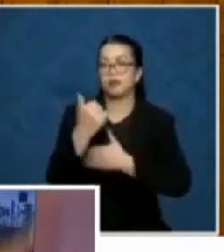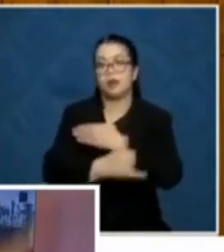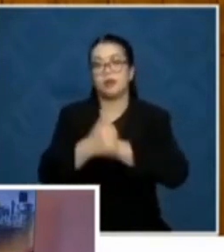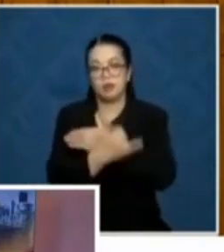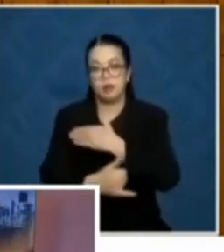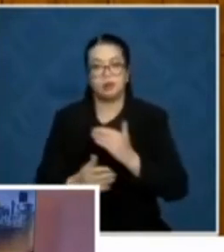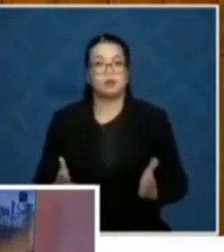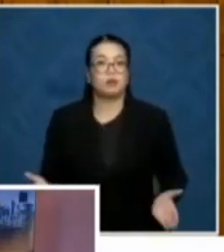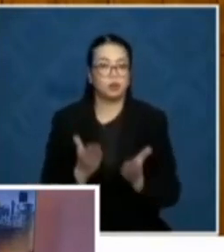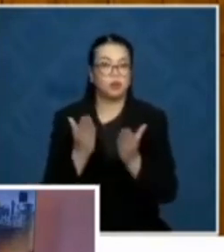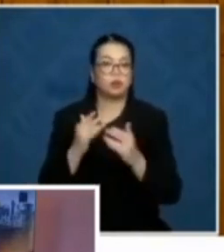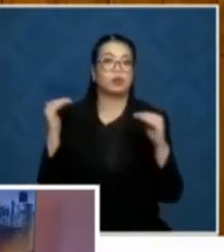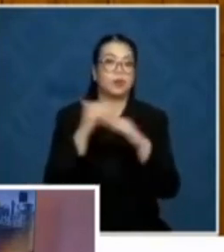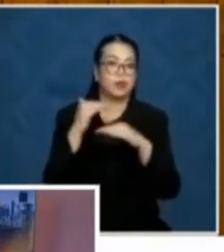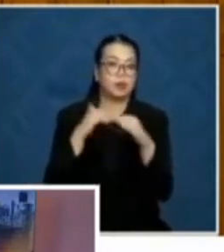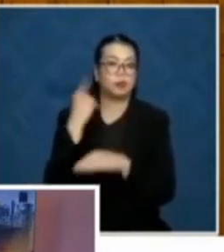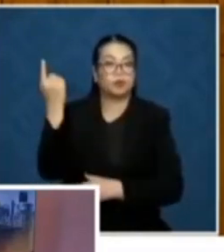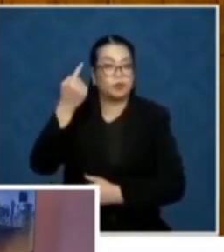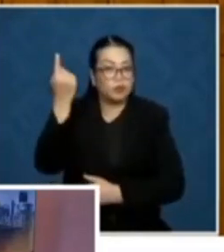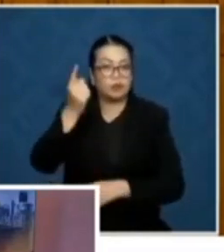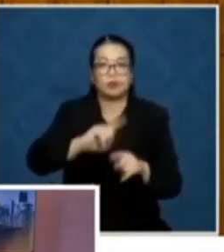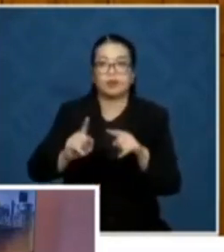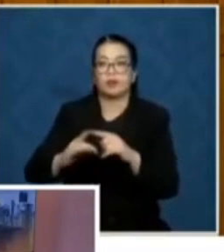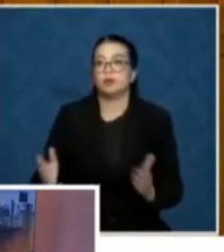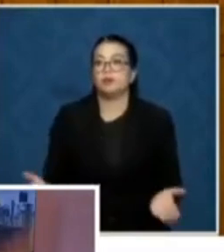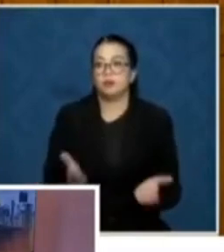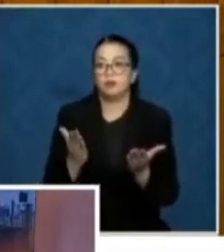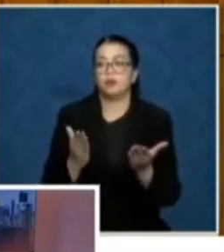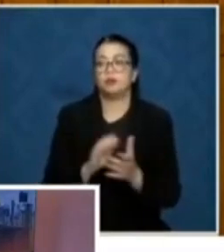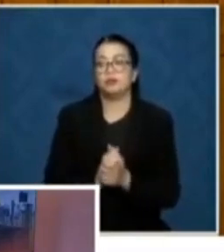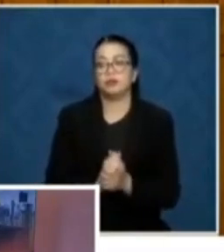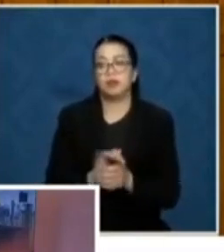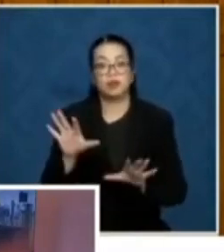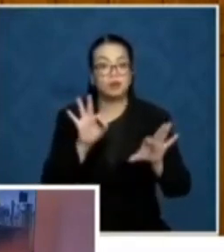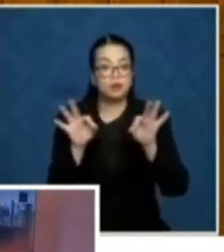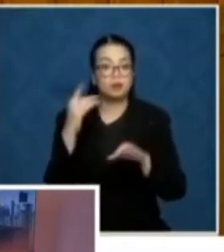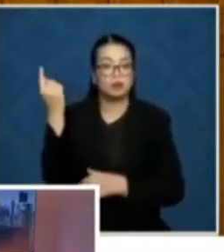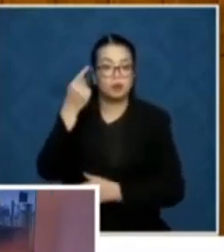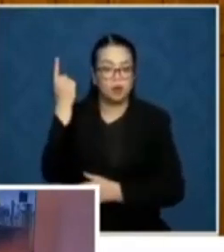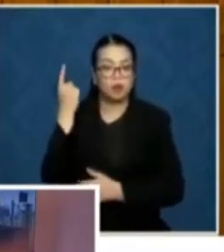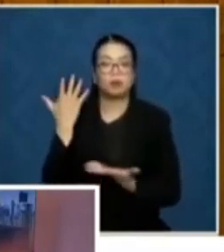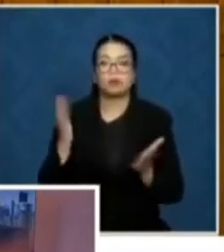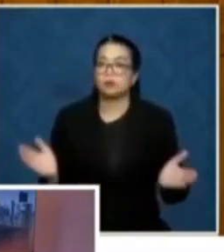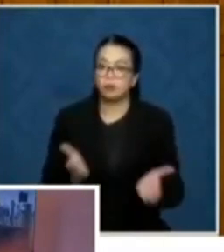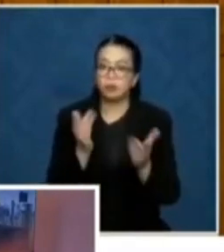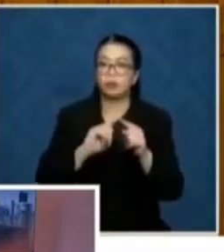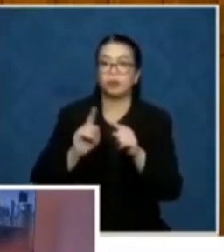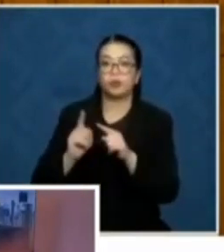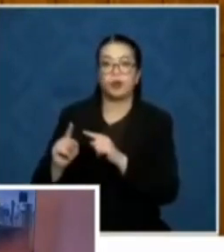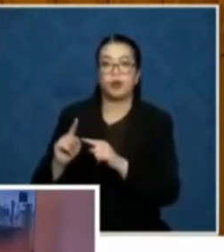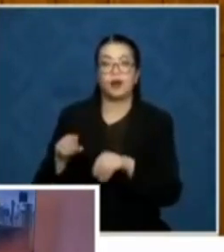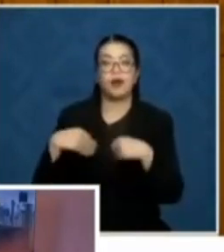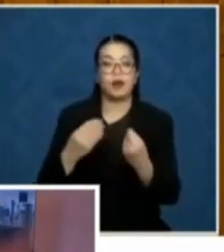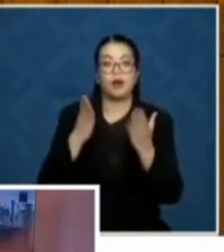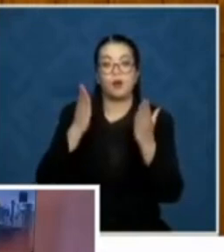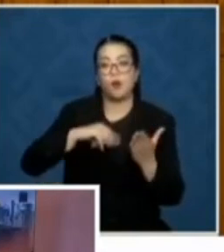ก็เป็น คุณก็หน้าแต่เป็นประยุทธ์เพราะระบอบประยุทธ์มันวางโครงสร้างไว้หมดแล้วล็อกระบบราชการด้วยแผนยุทธศาสตร์แผนปฏิรูปอยู่แล้วนี่คือการเป